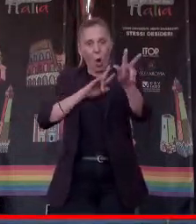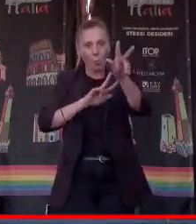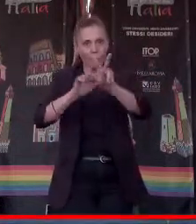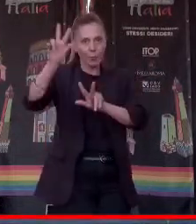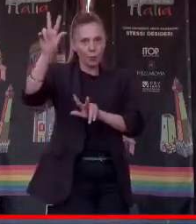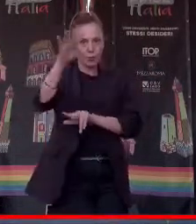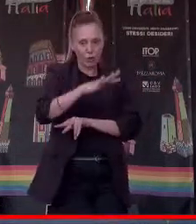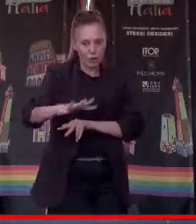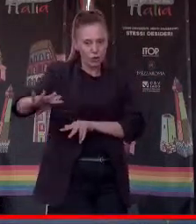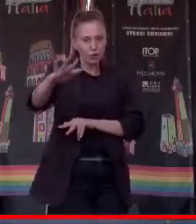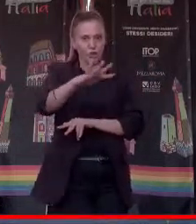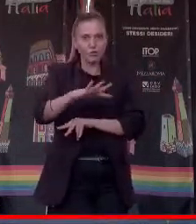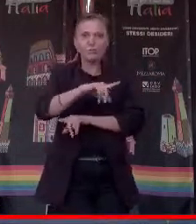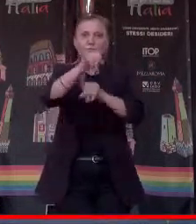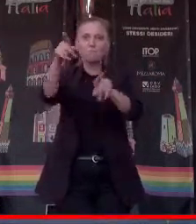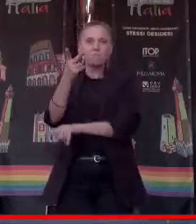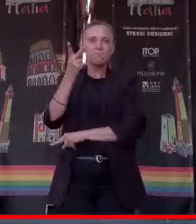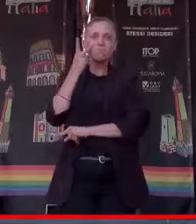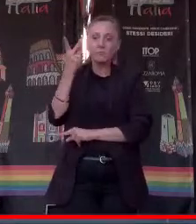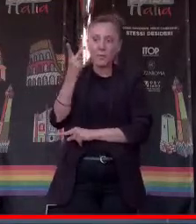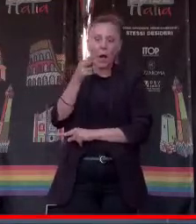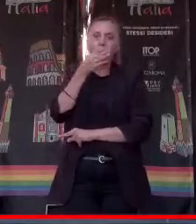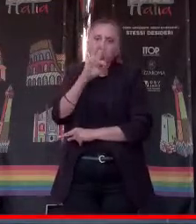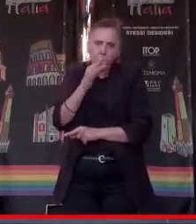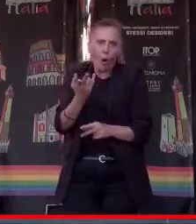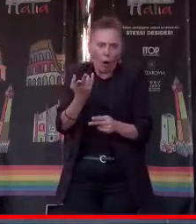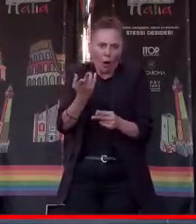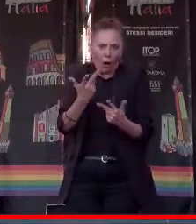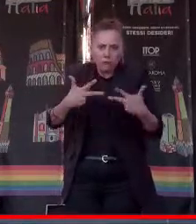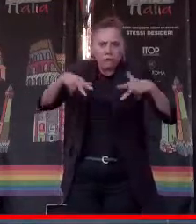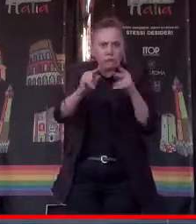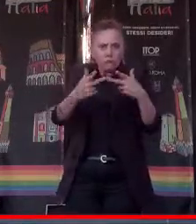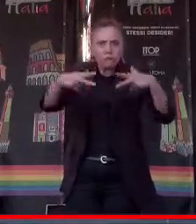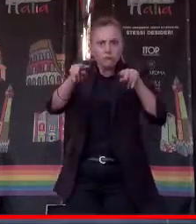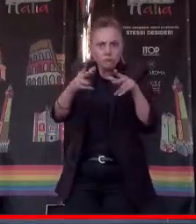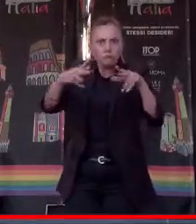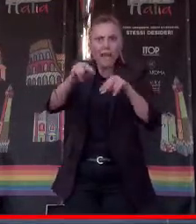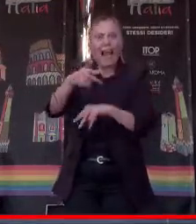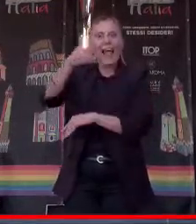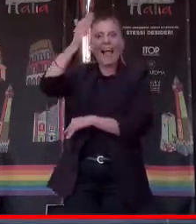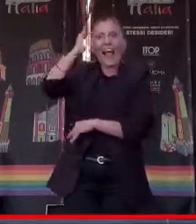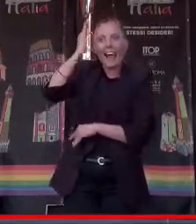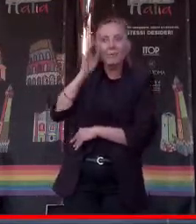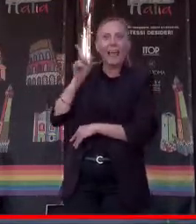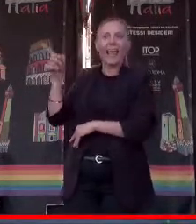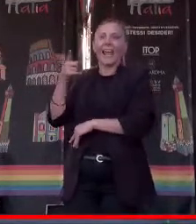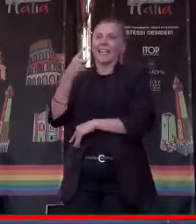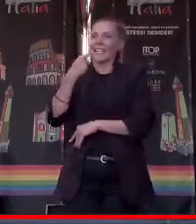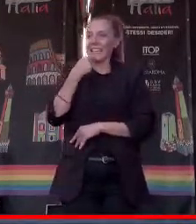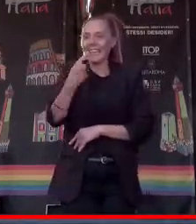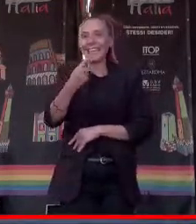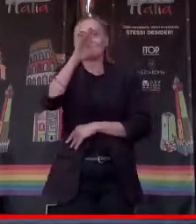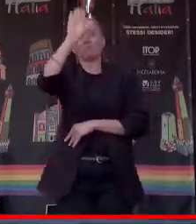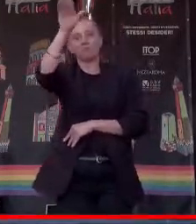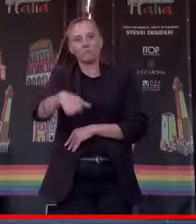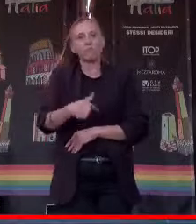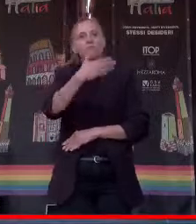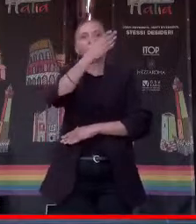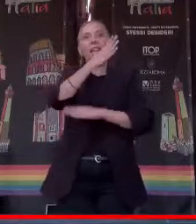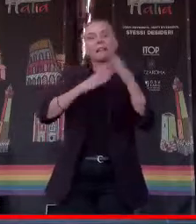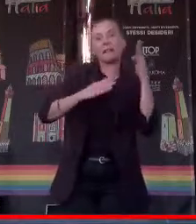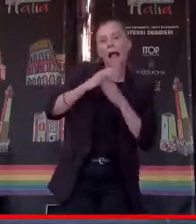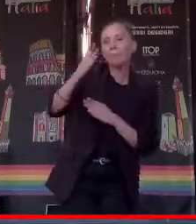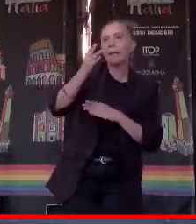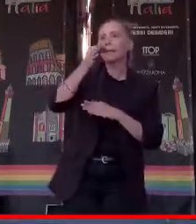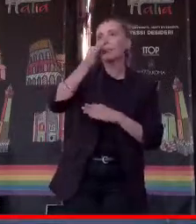municipio, per cui come vedete si può anche replicare, per cui per chi aveva chiamato Carmelo Disability per fare può anche replicare la